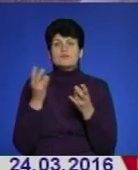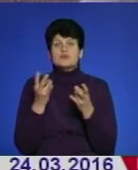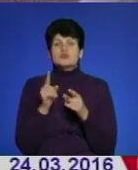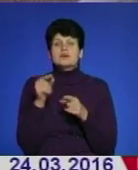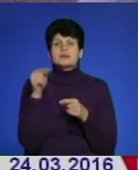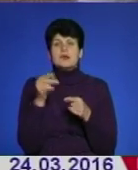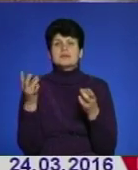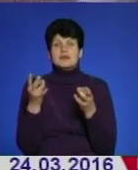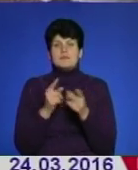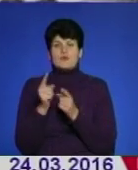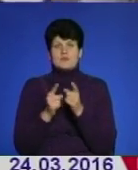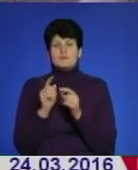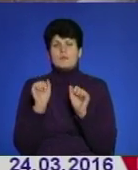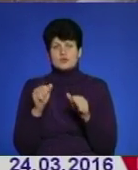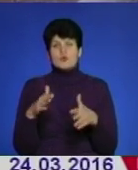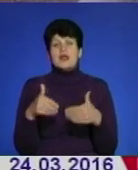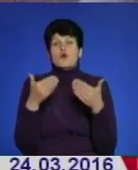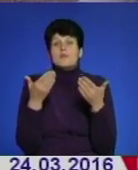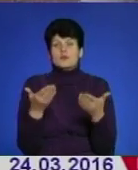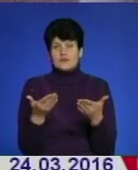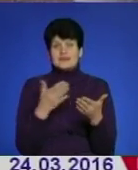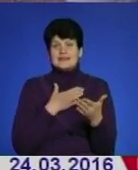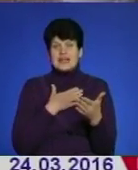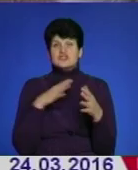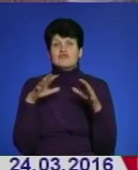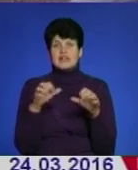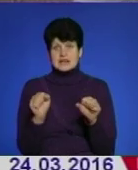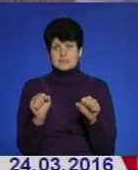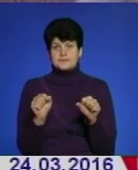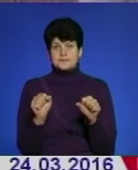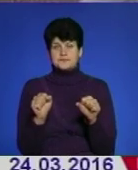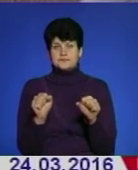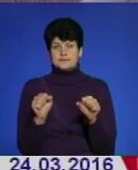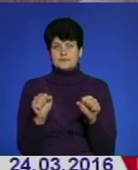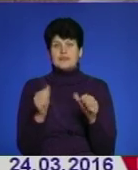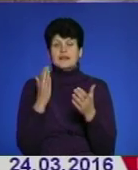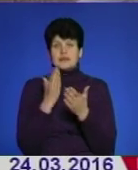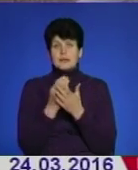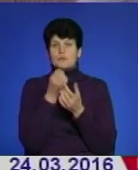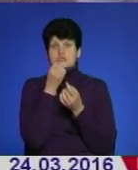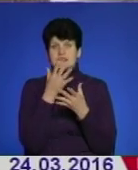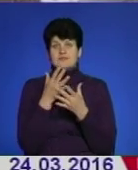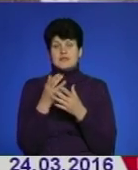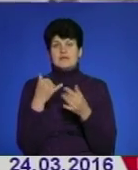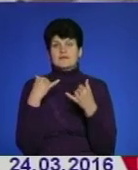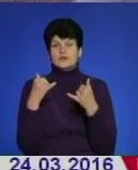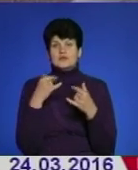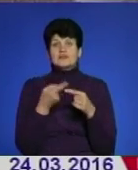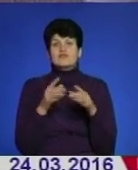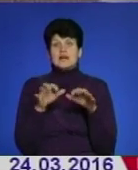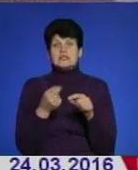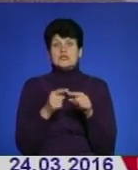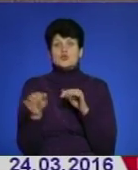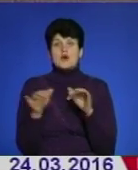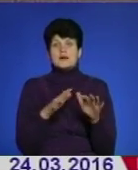треба змінити. Тому що ми можемо рекомендувати нашій владі. От, якби є позитивні відгуки від влади на цю акцію, і